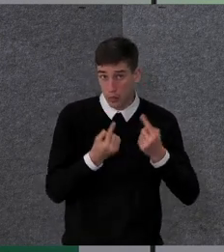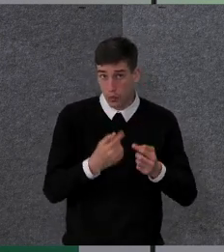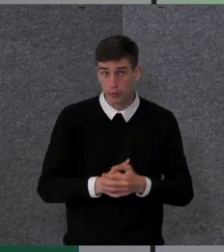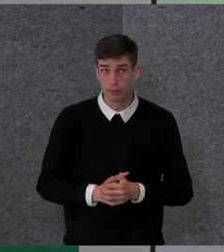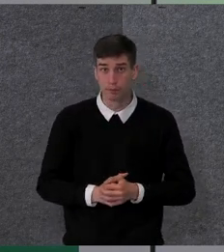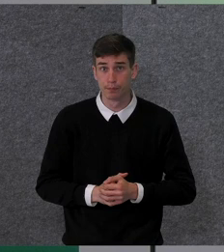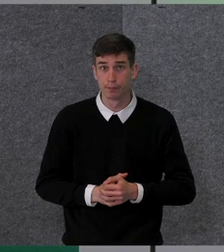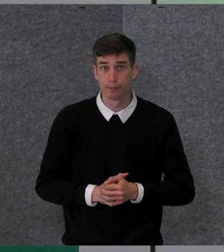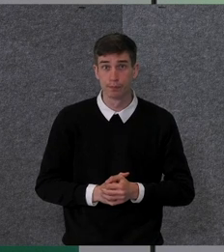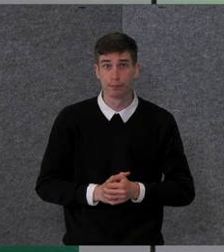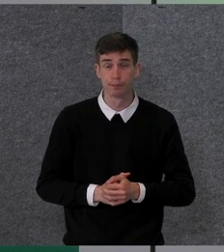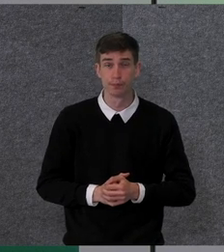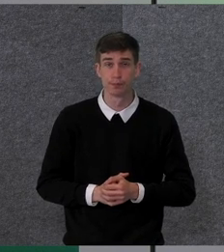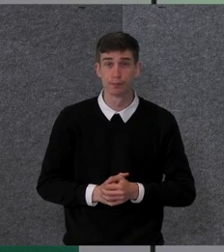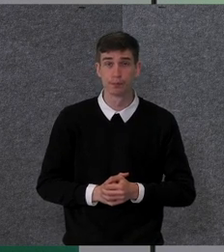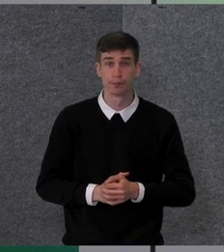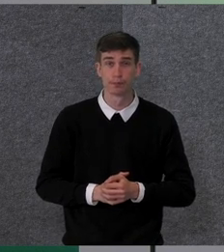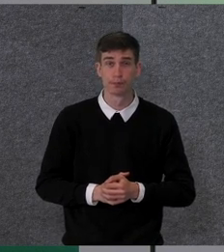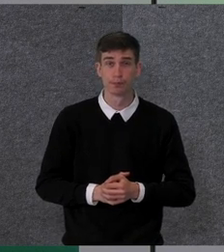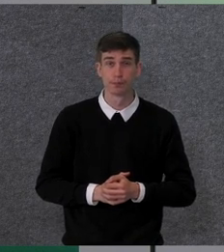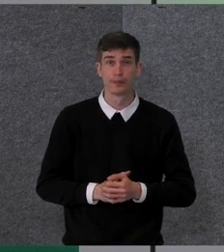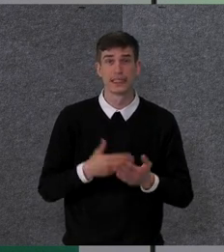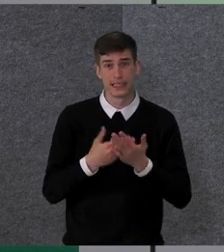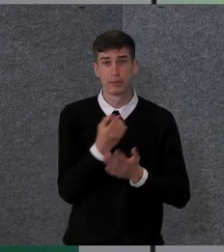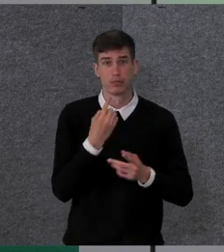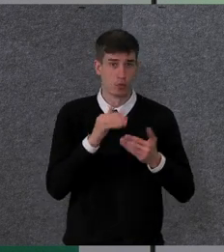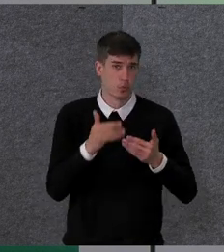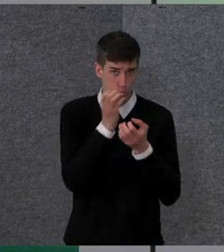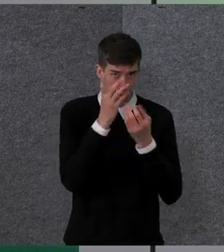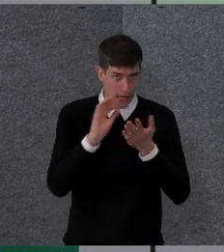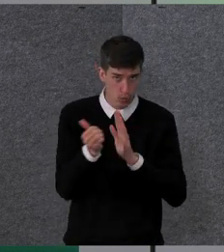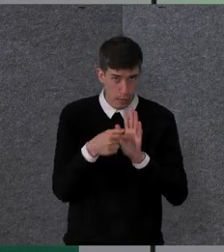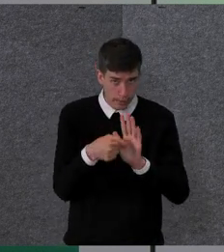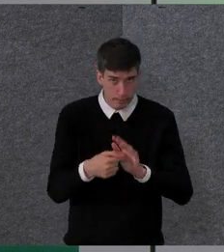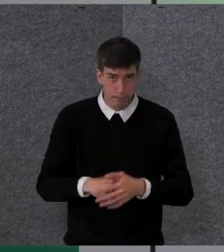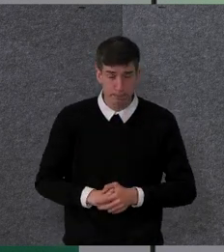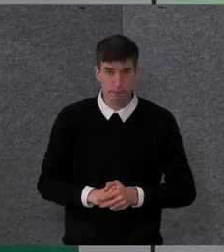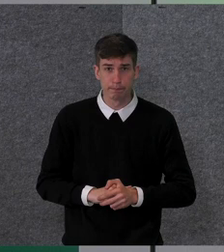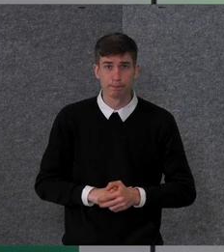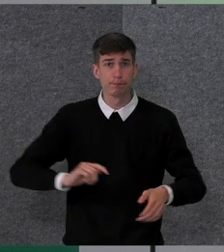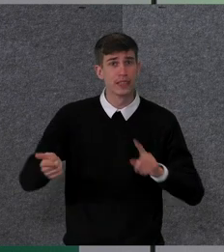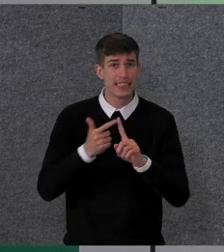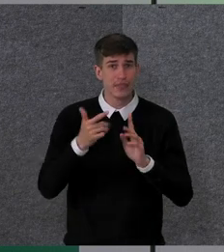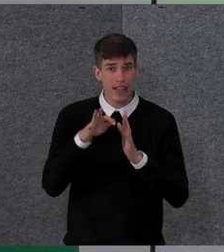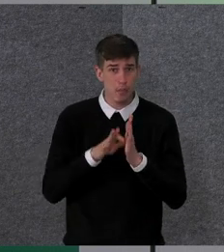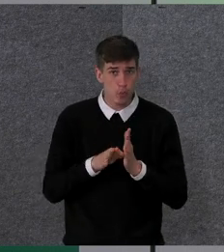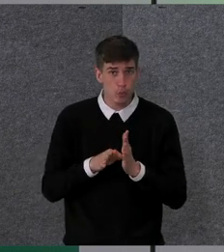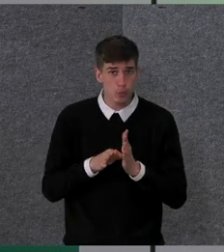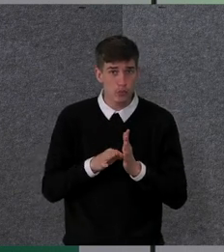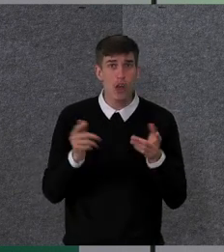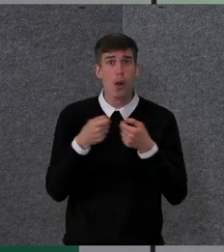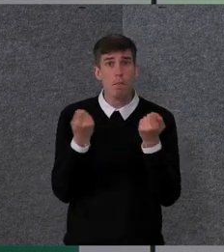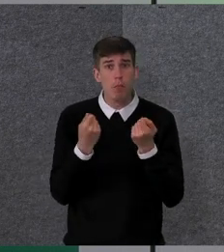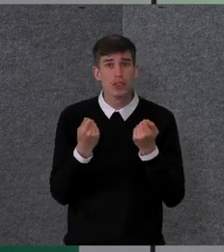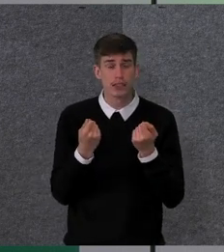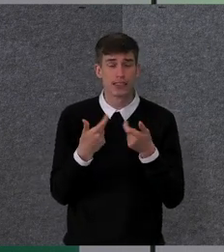in unserer Satzung in der Präambel nochmal, im Frauenstatut in der Präambel nochmal deutlich. Als zweiten Punkt vollziehen wir die Änderung des